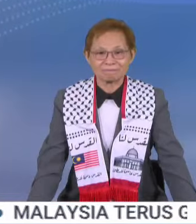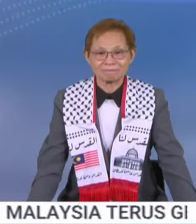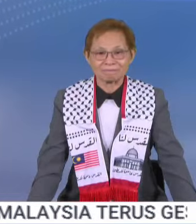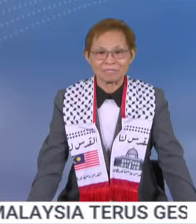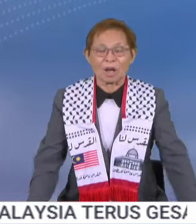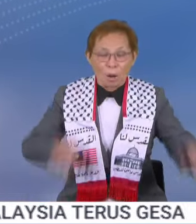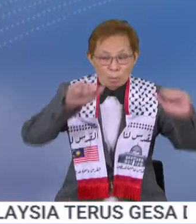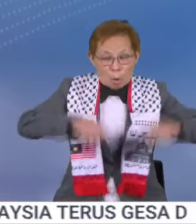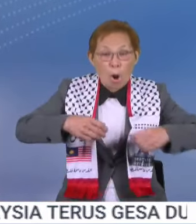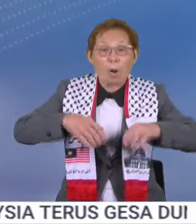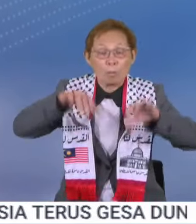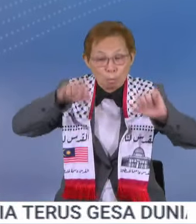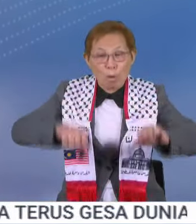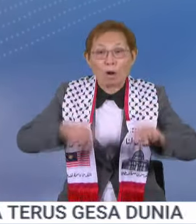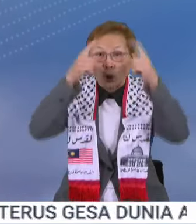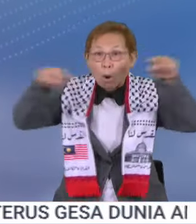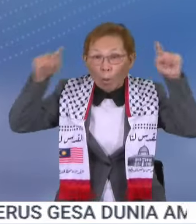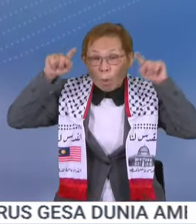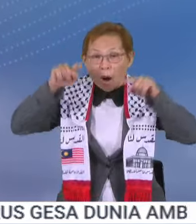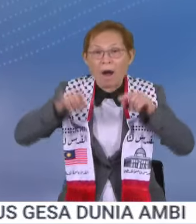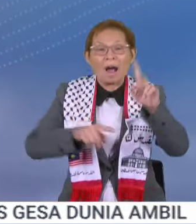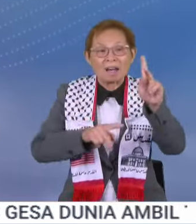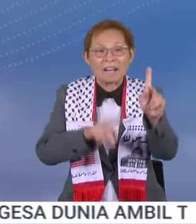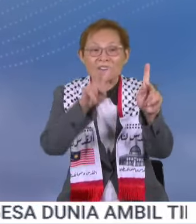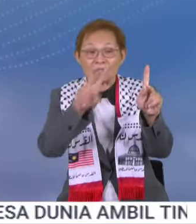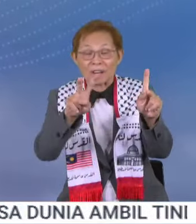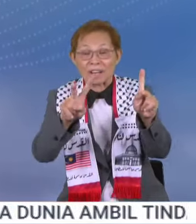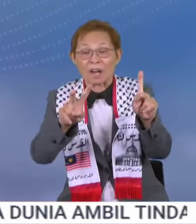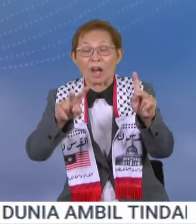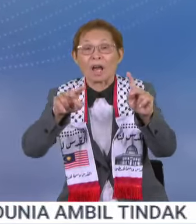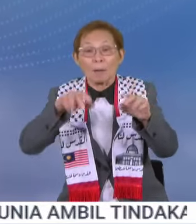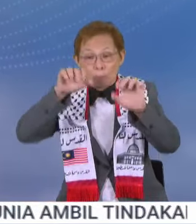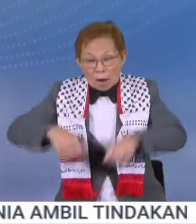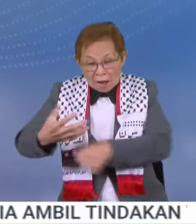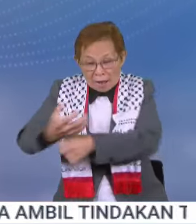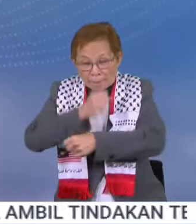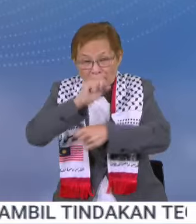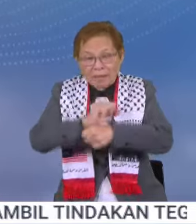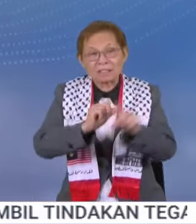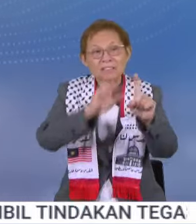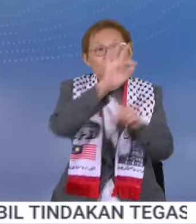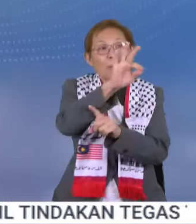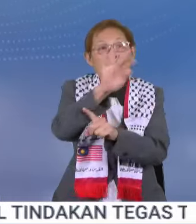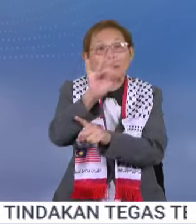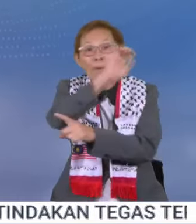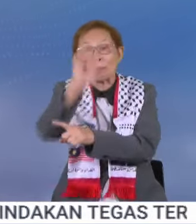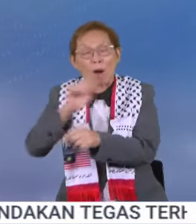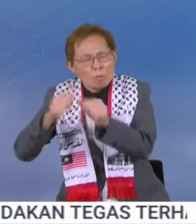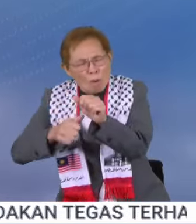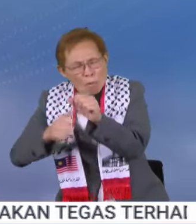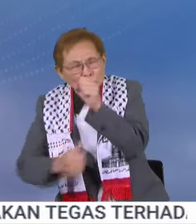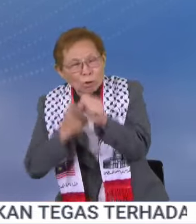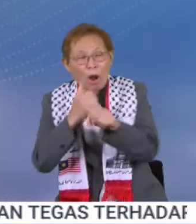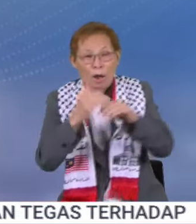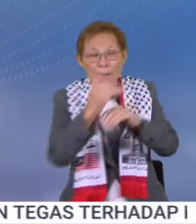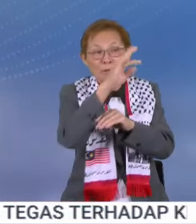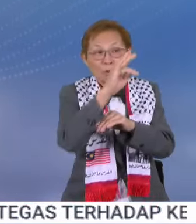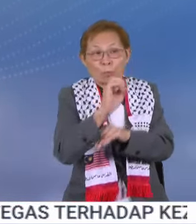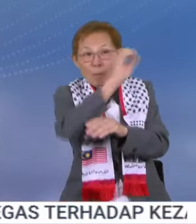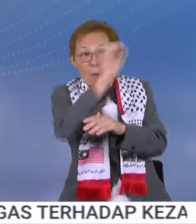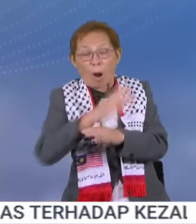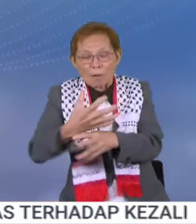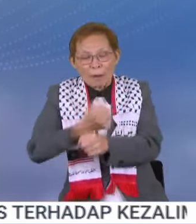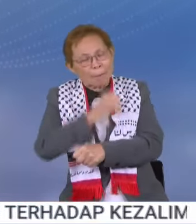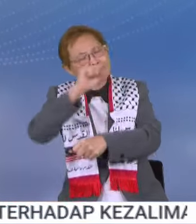Kadar kebolehpasaran graduan Kolej Vokasional KV mencapai 98% setiap tahun. Lebih 70%